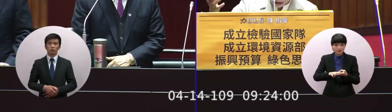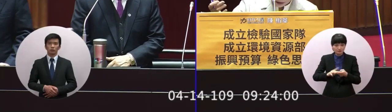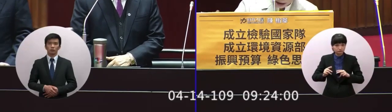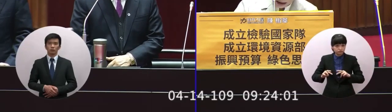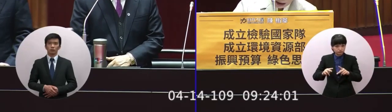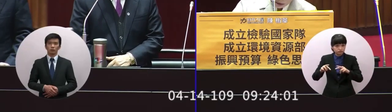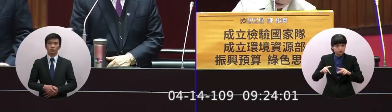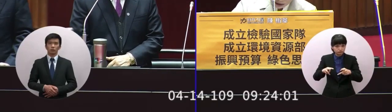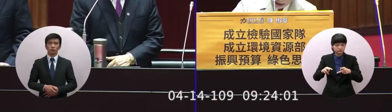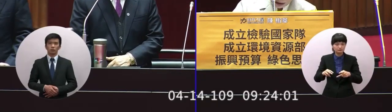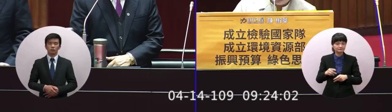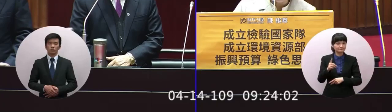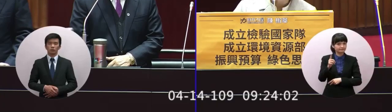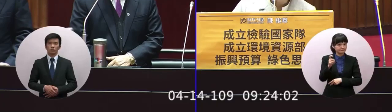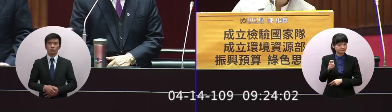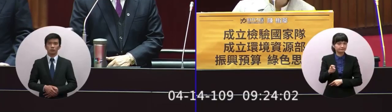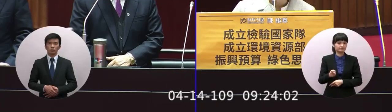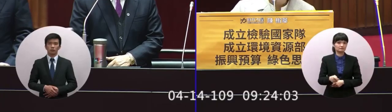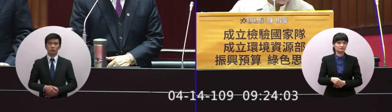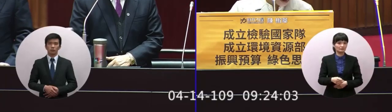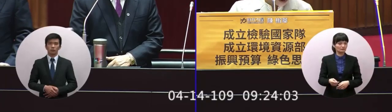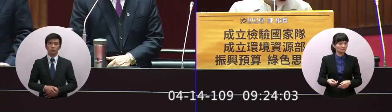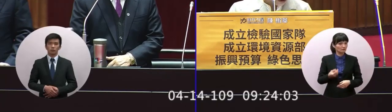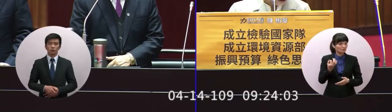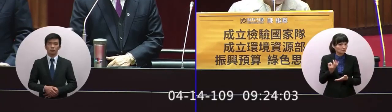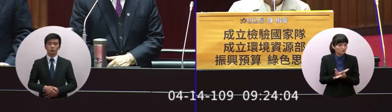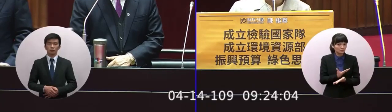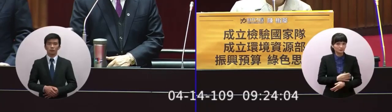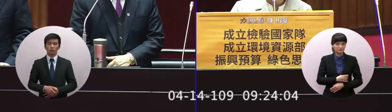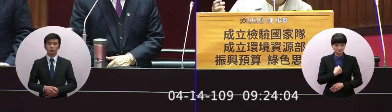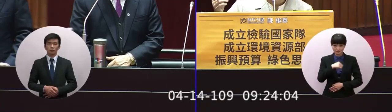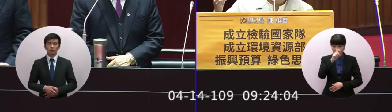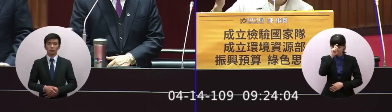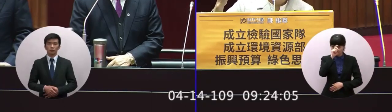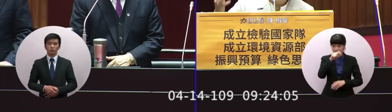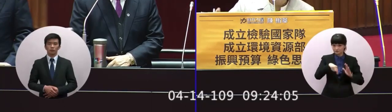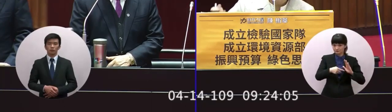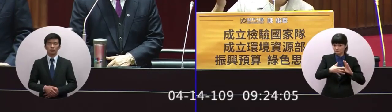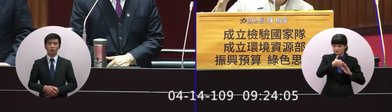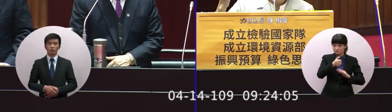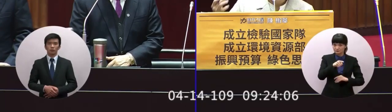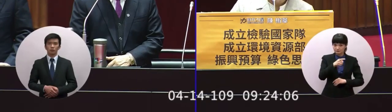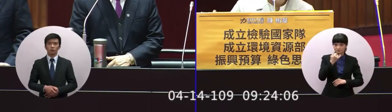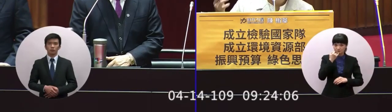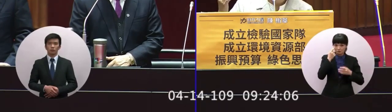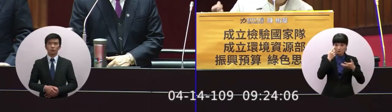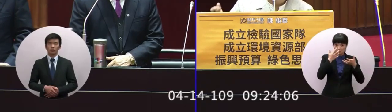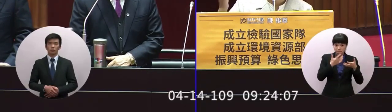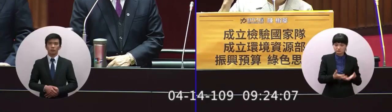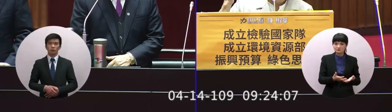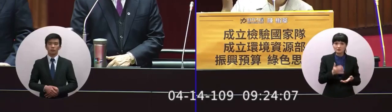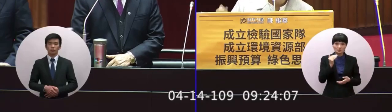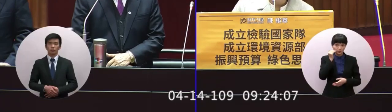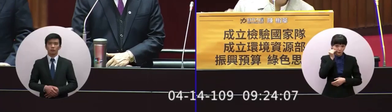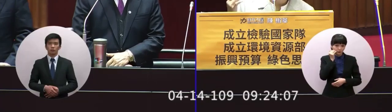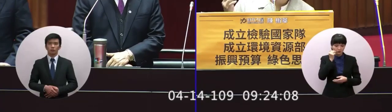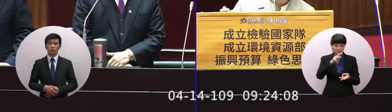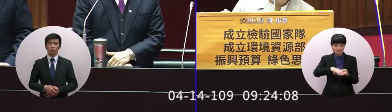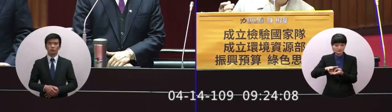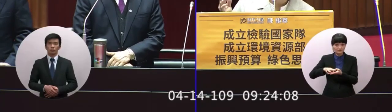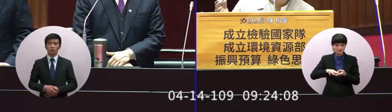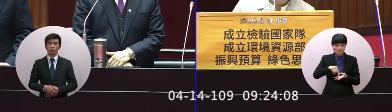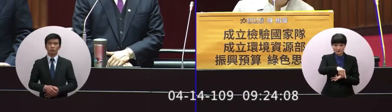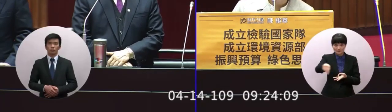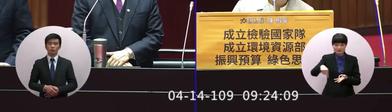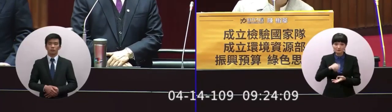有那个院长，我就是希望能够重视这个污染的土壤，农地土壤被废弃